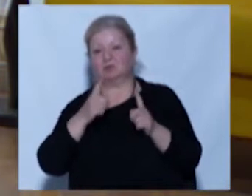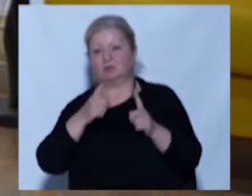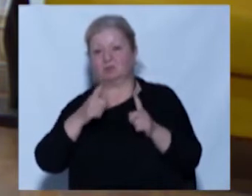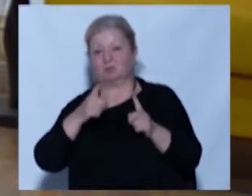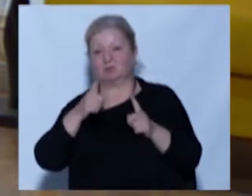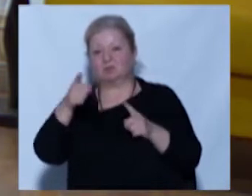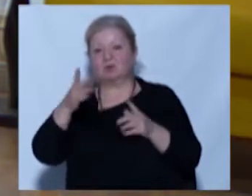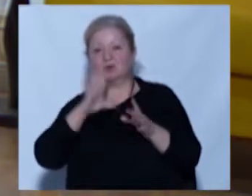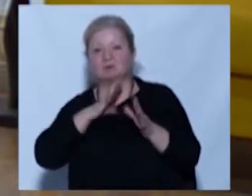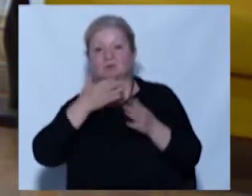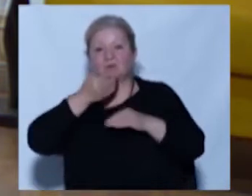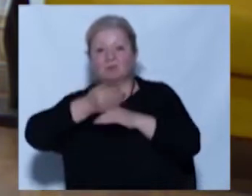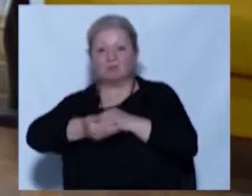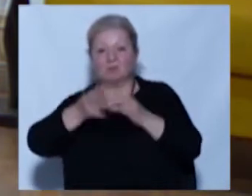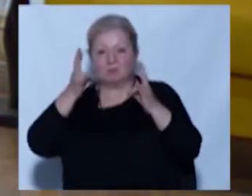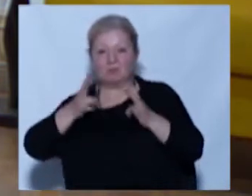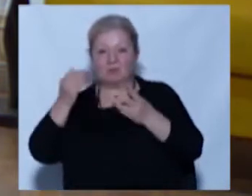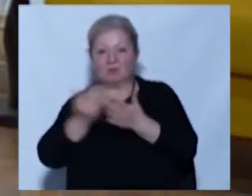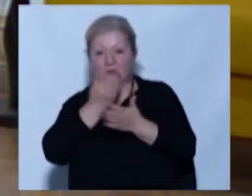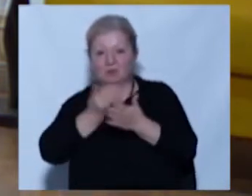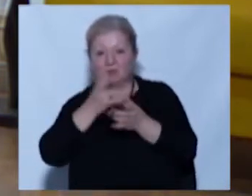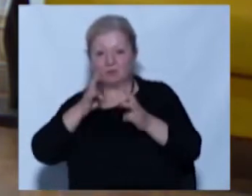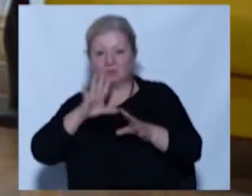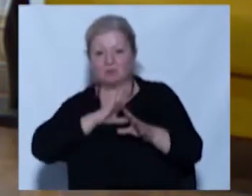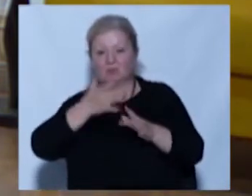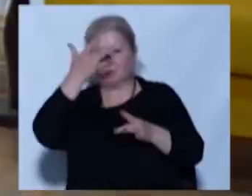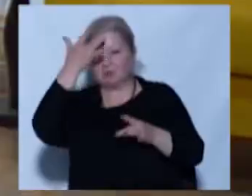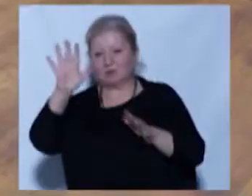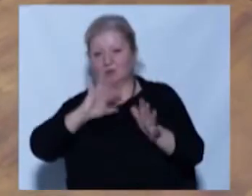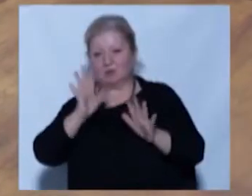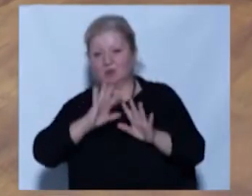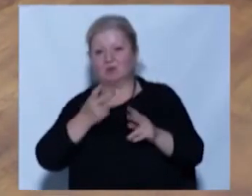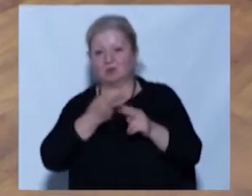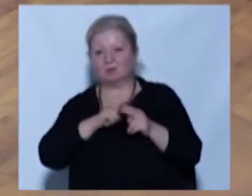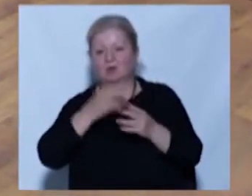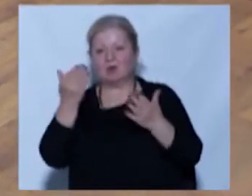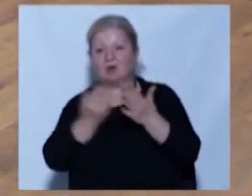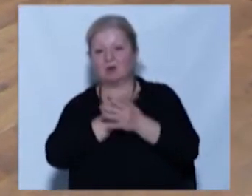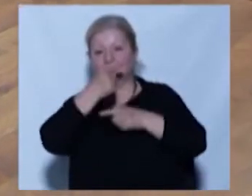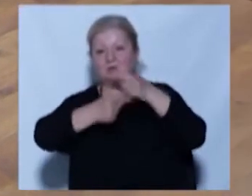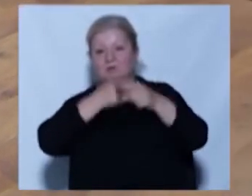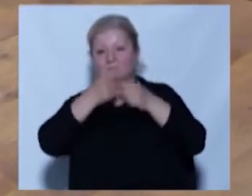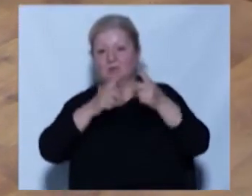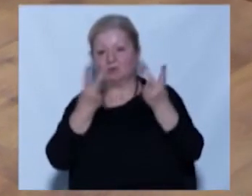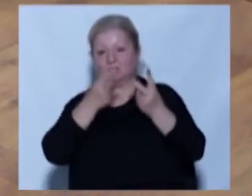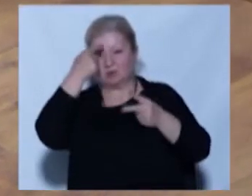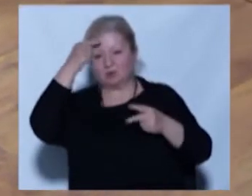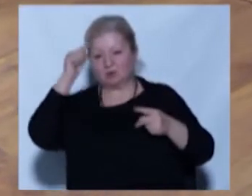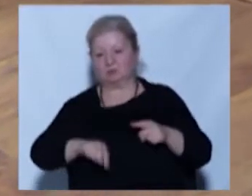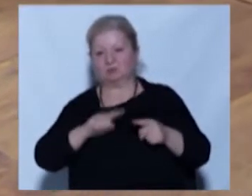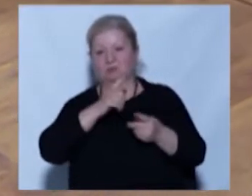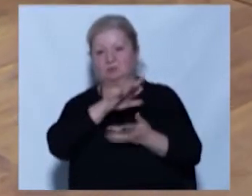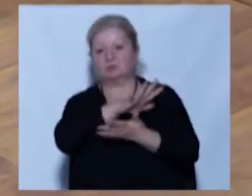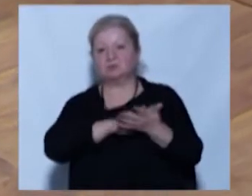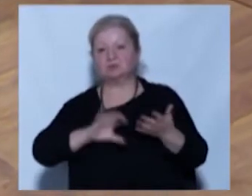არ მისცემოდა დავიწყებას და მეორეც იმისათვის, რომ ჩვენმა შემდგომმა თაობებმა იცოდნენ ამ დროის შესახებ.